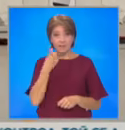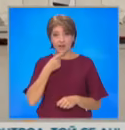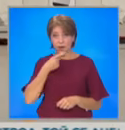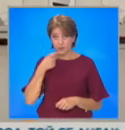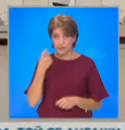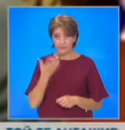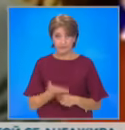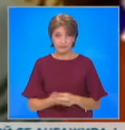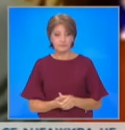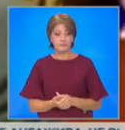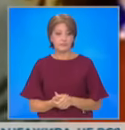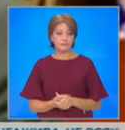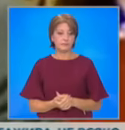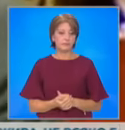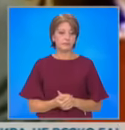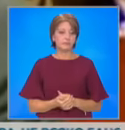четирима президенти.